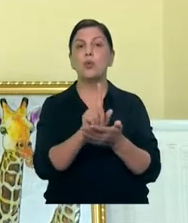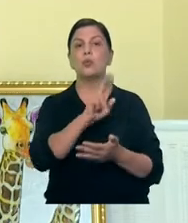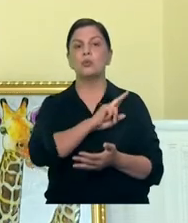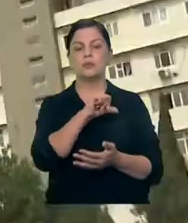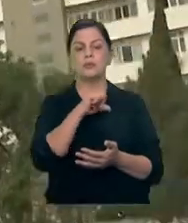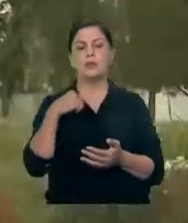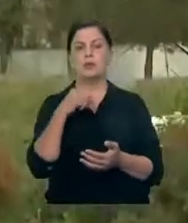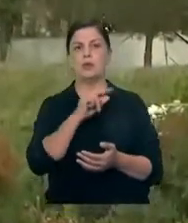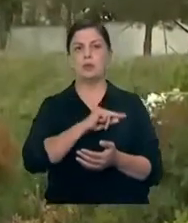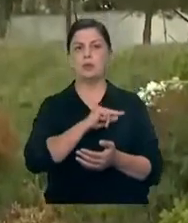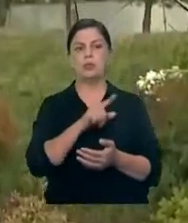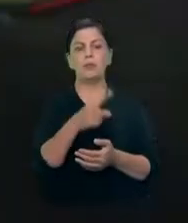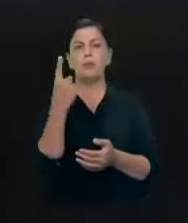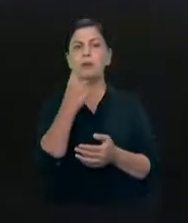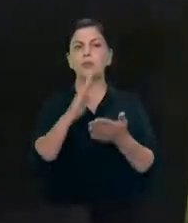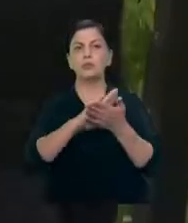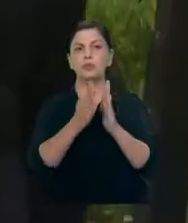birinci şərtdir.